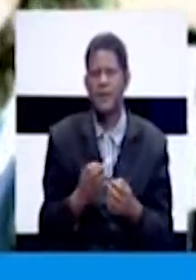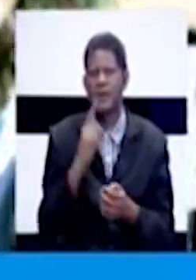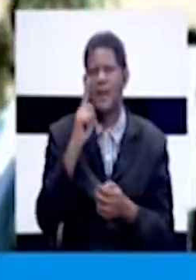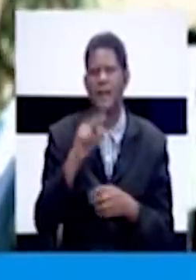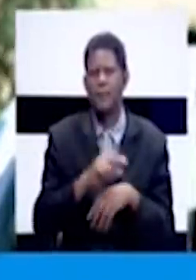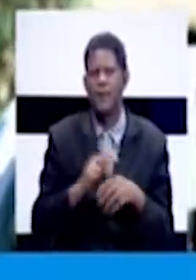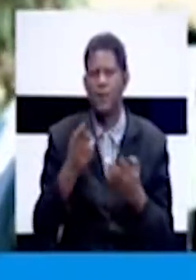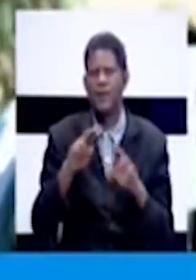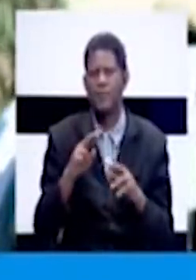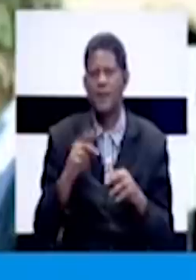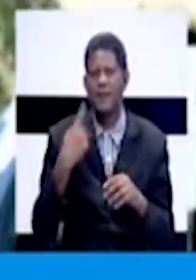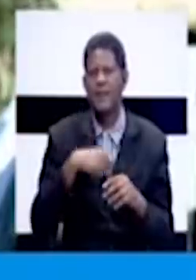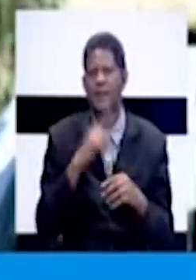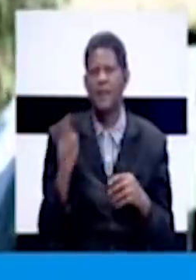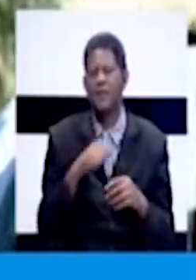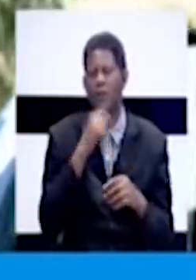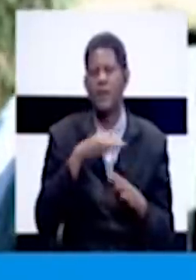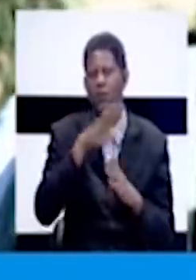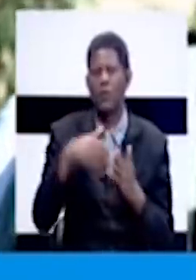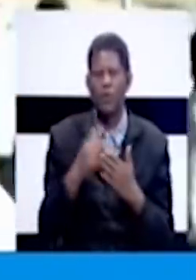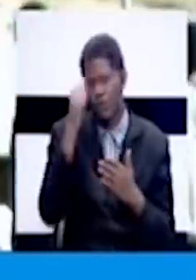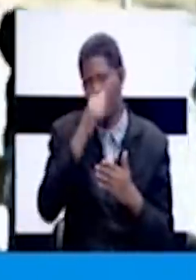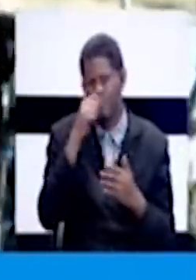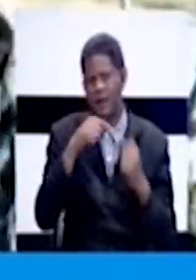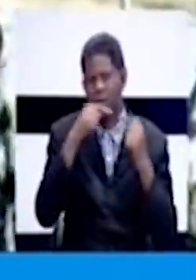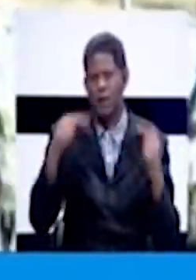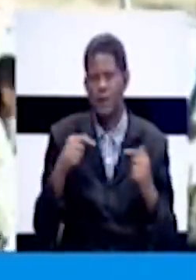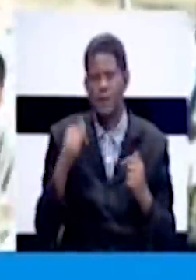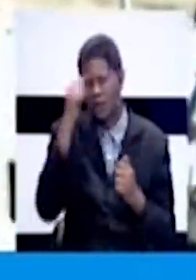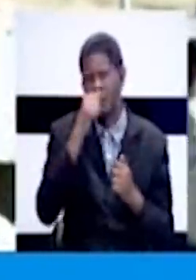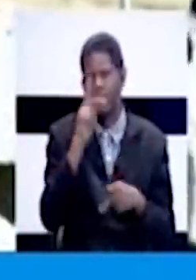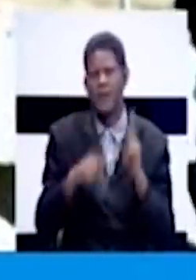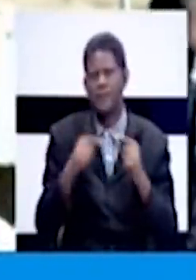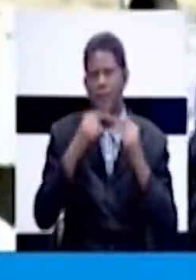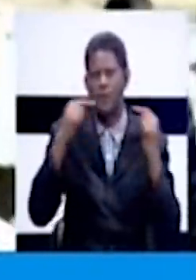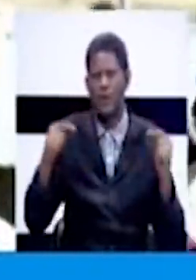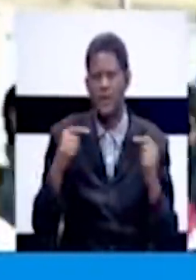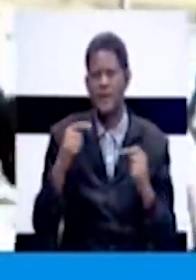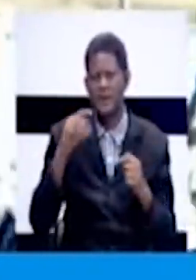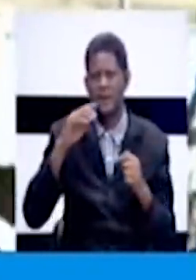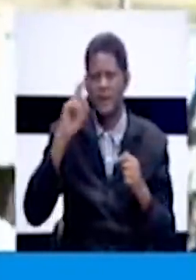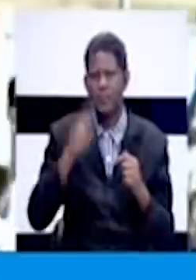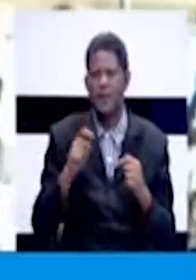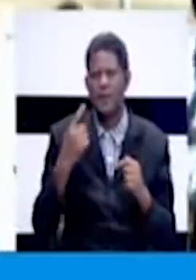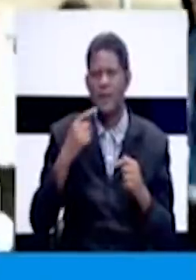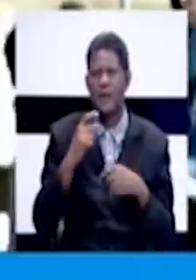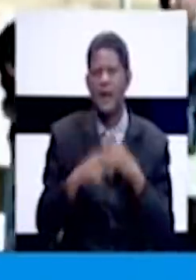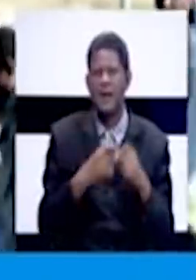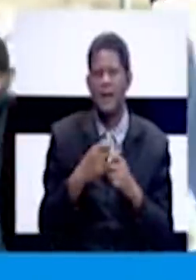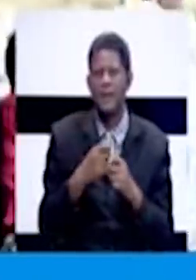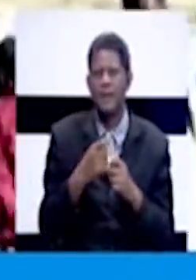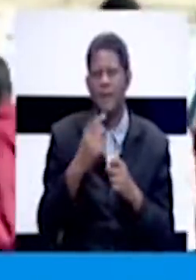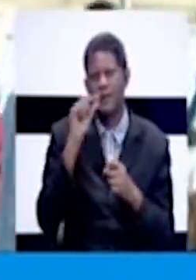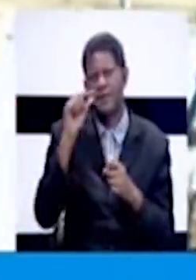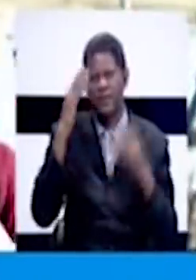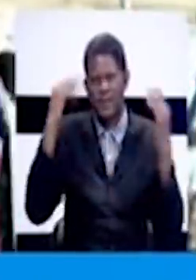ويكعا عن حنا تيغنى كل إتيبيا ويكخننهم يتبقى هز ما وقزا اللبت اللي من كالن تماريو تنيا بتنشو تسبا أسبان